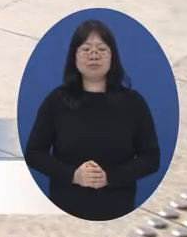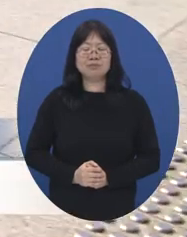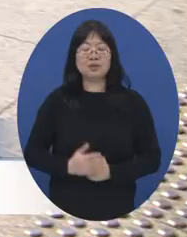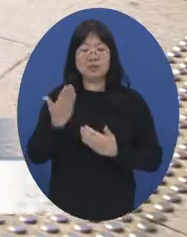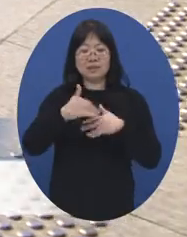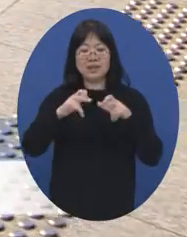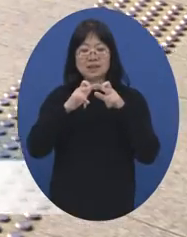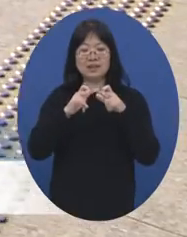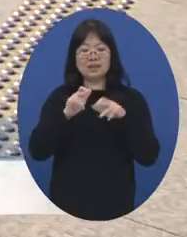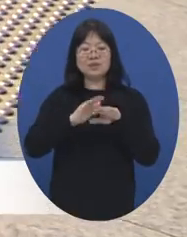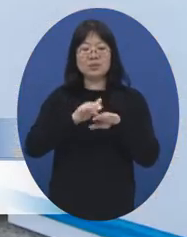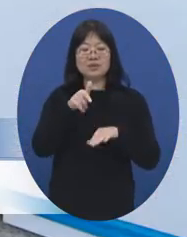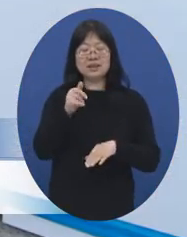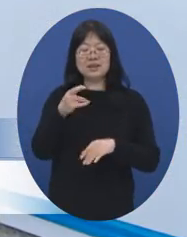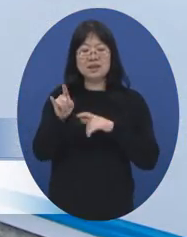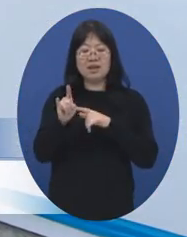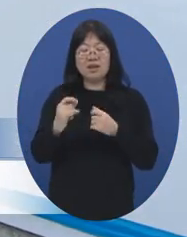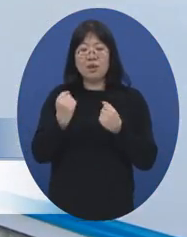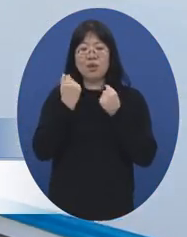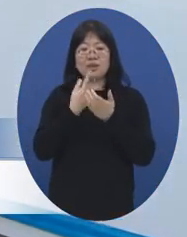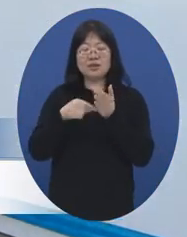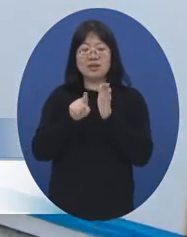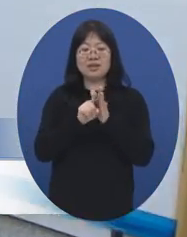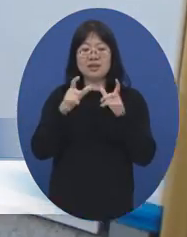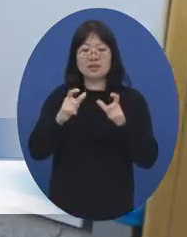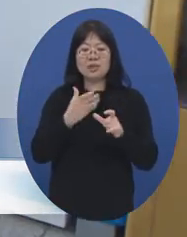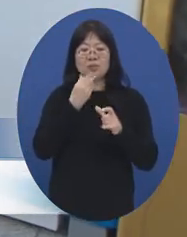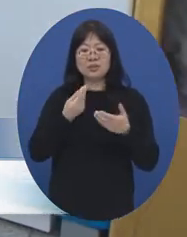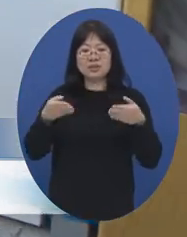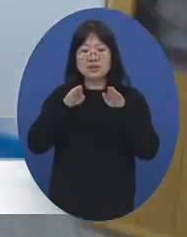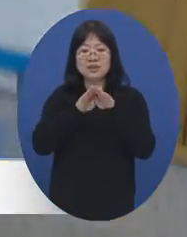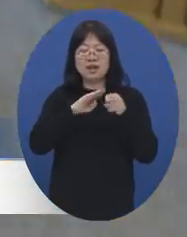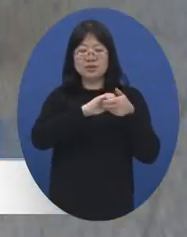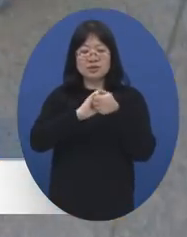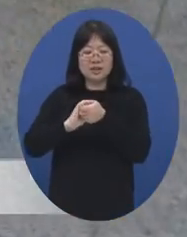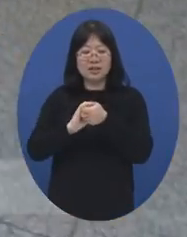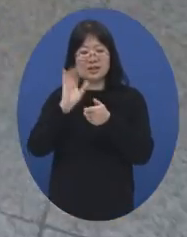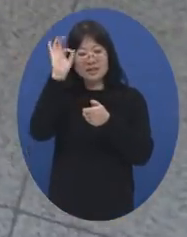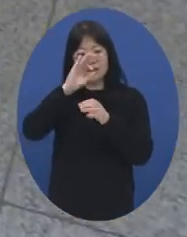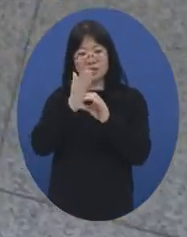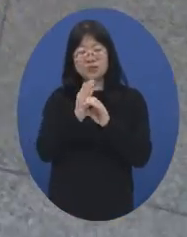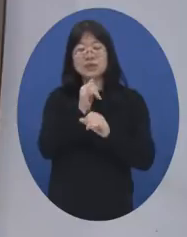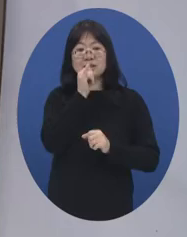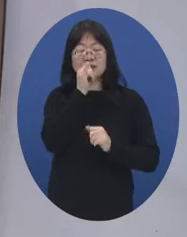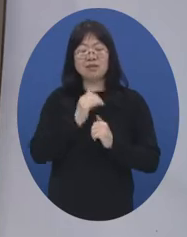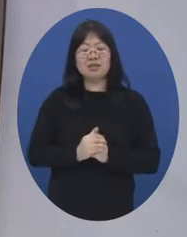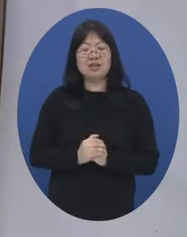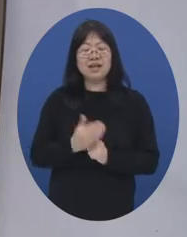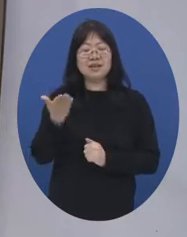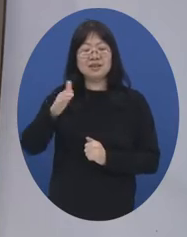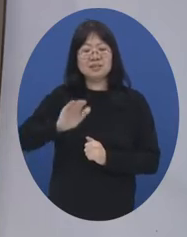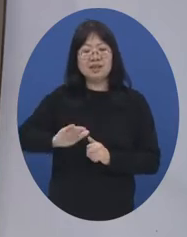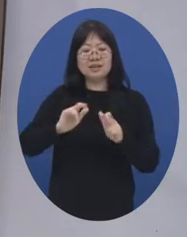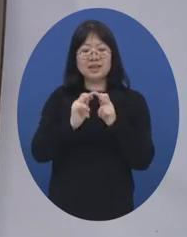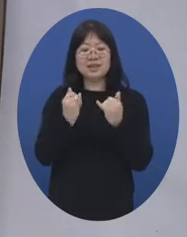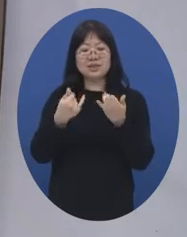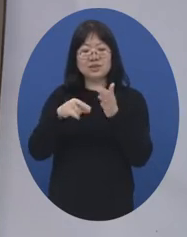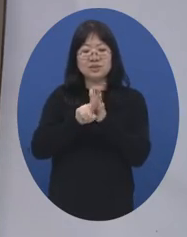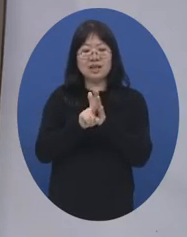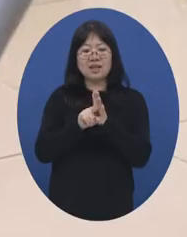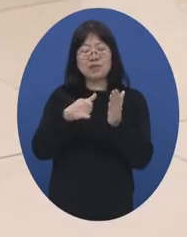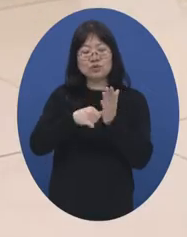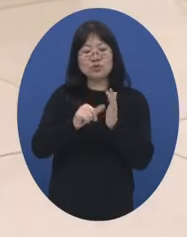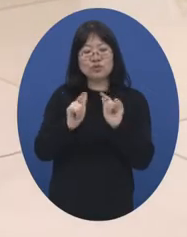지체장애인 송기태 c 건강을 위해 지역 복제 관을 주기적으로 찾습니다 하지만 장애인을 위한